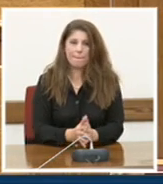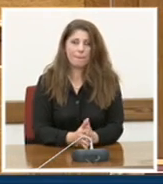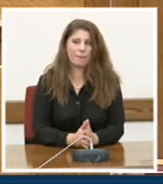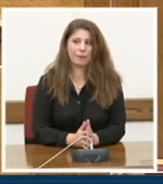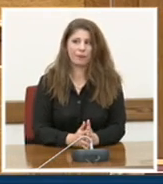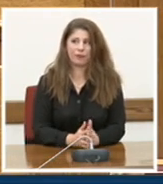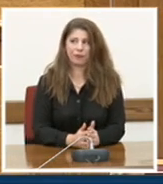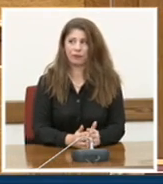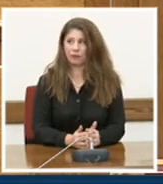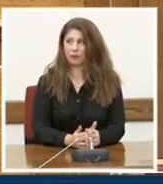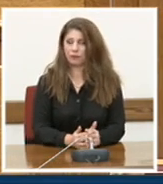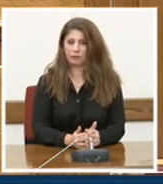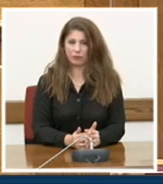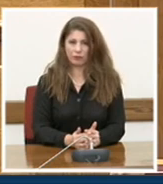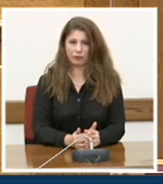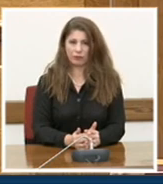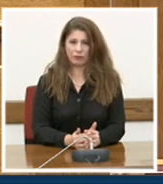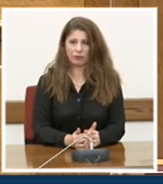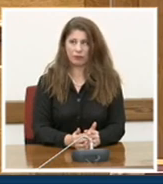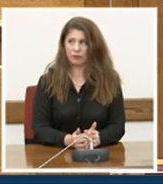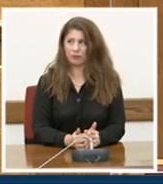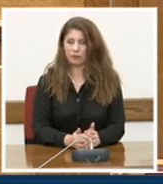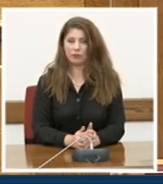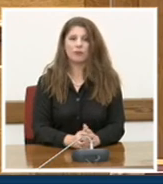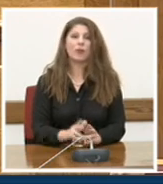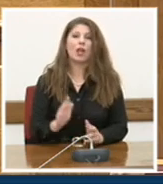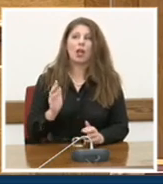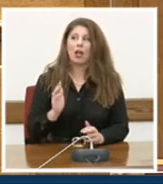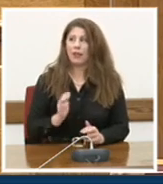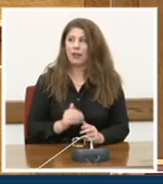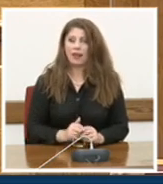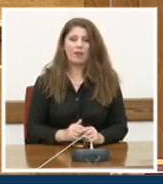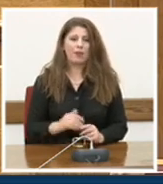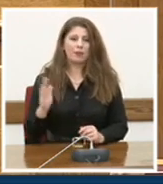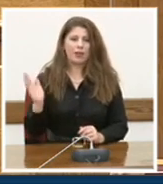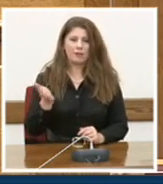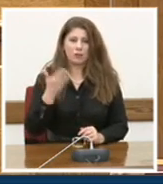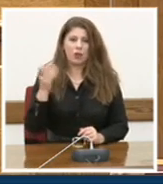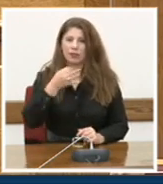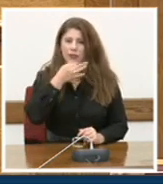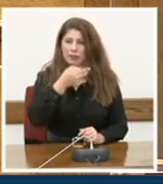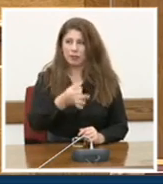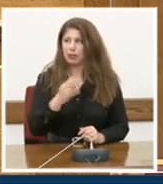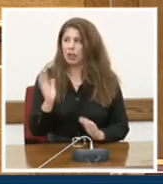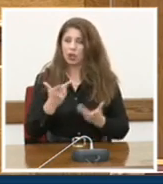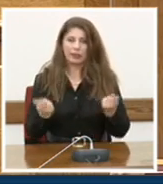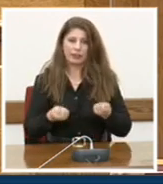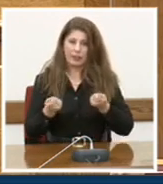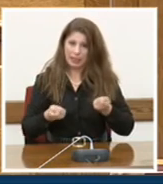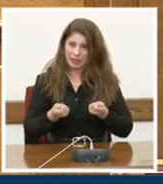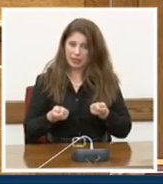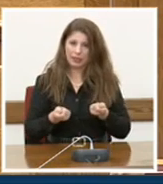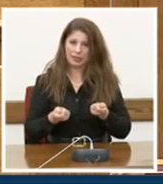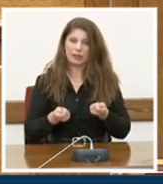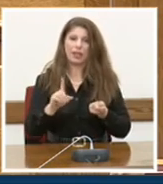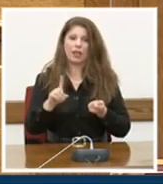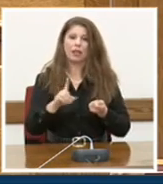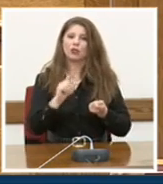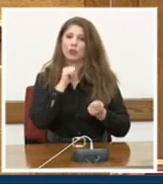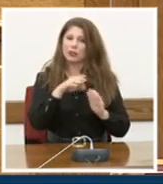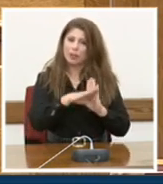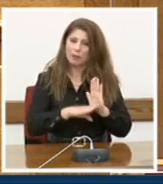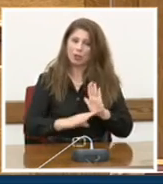όμως, ό,τι και να κάνετε, αυτό το έσχος έχει τη σφραγίδα και του Συντάγματος και του άρθρου 19, έχει